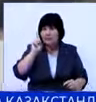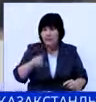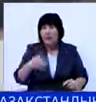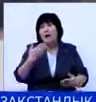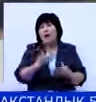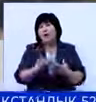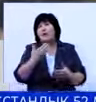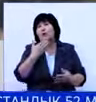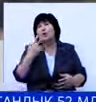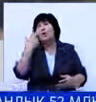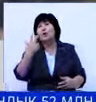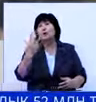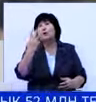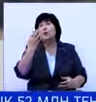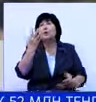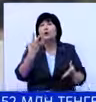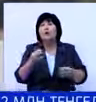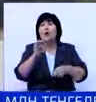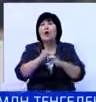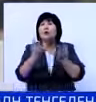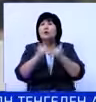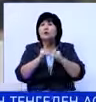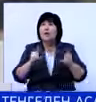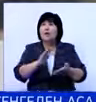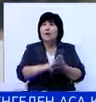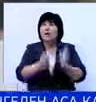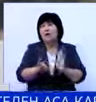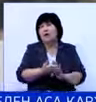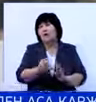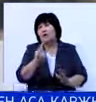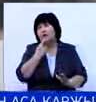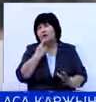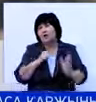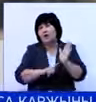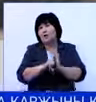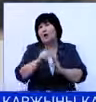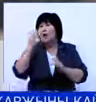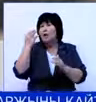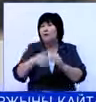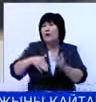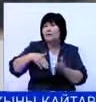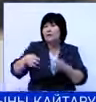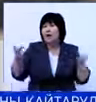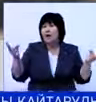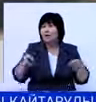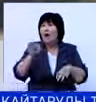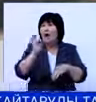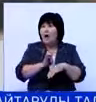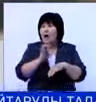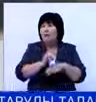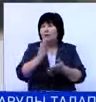Әсіресе, соңғы 3-4 күндікте ауру саны артып, жағдай күрделіне түскен. Бейқамдықтан бас тарту керек. Ауру